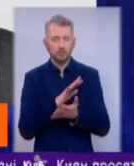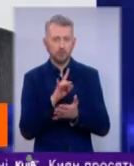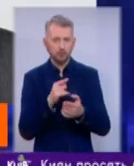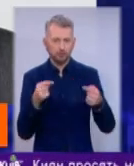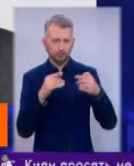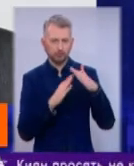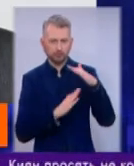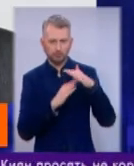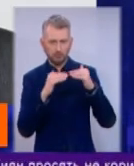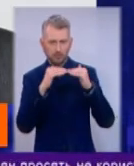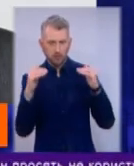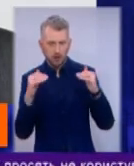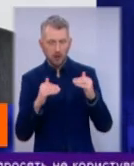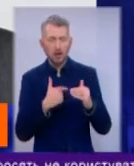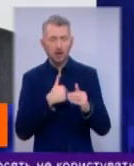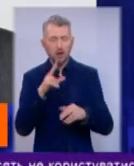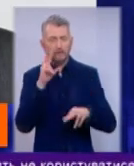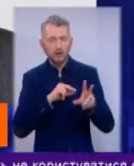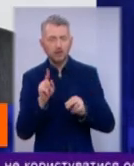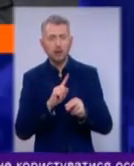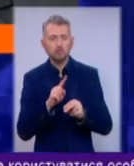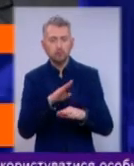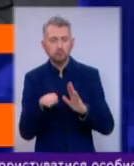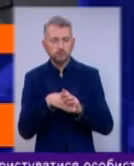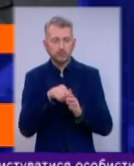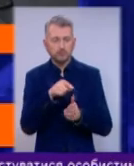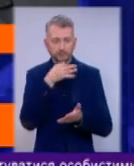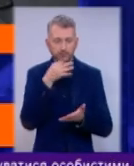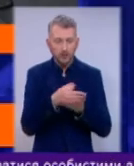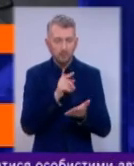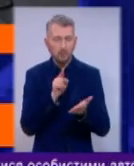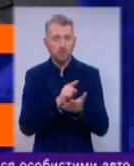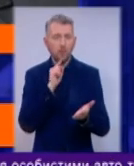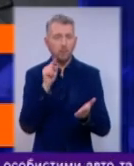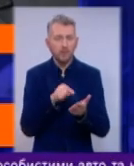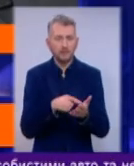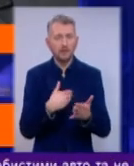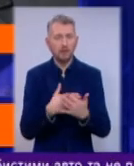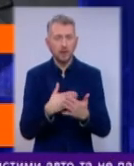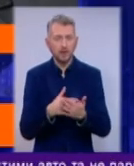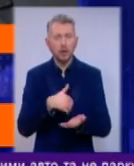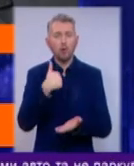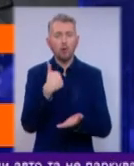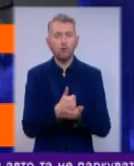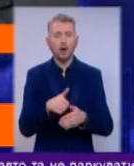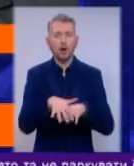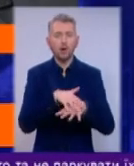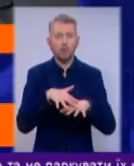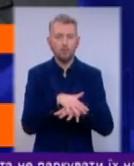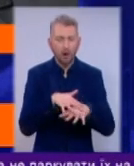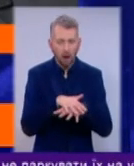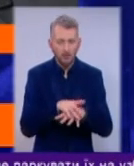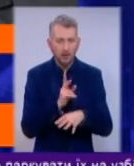що скоріше під юрисдикцію Вищого антикорупційного суду має попасти, наприклад, голова громади, який